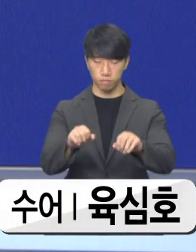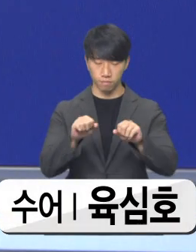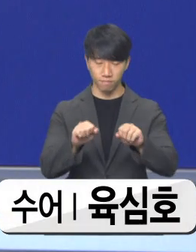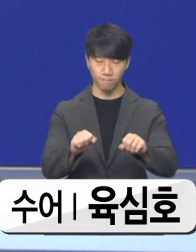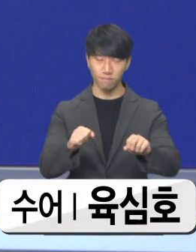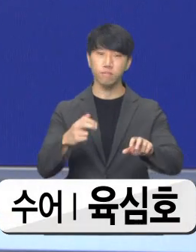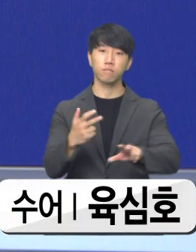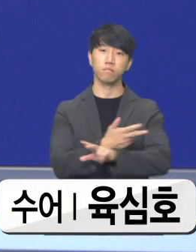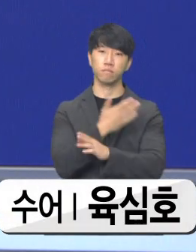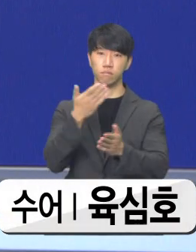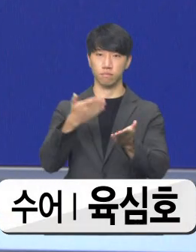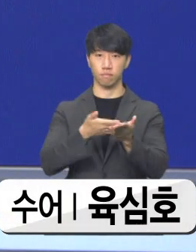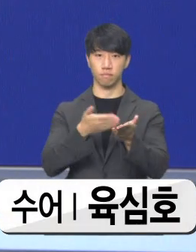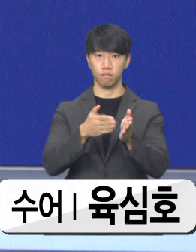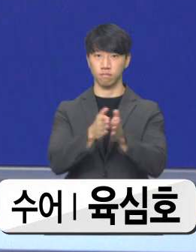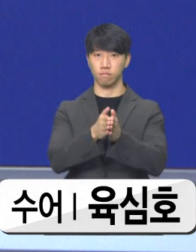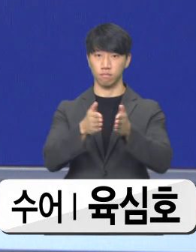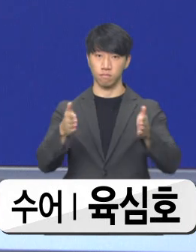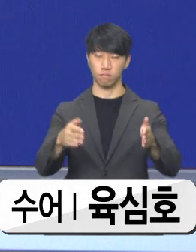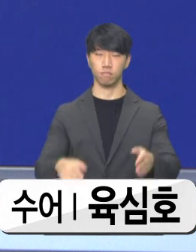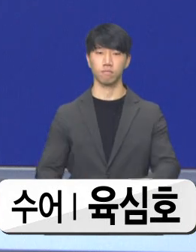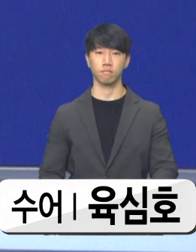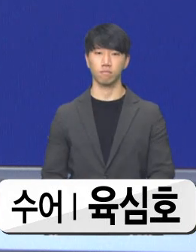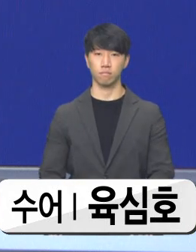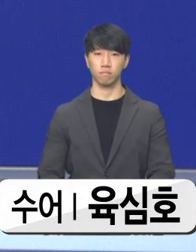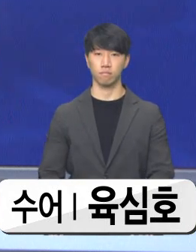여러분 안녕하십니까? BTV 주간종합 뉴스 시작합니다.